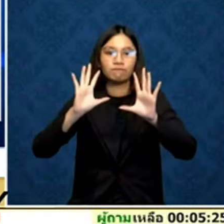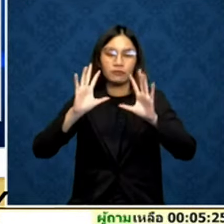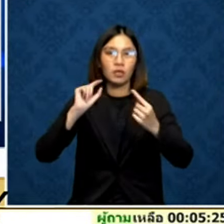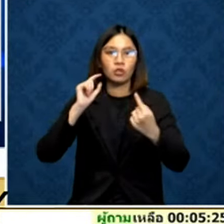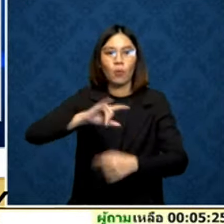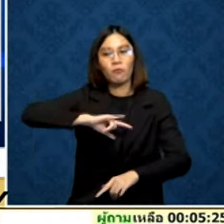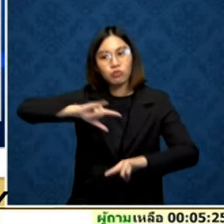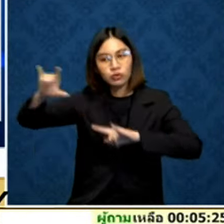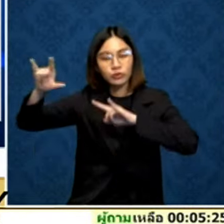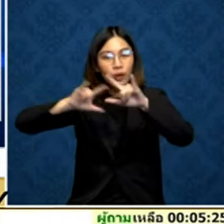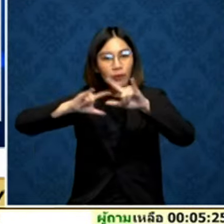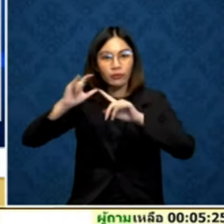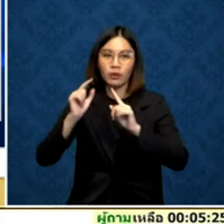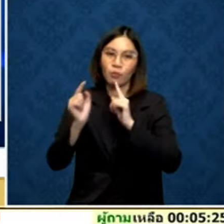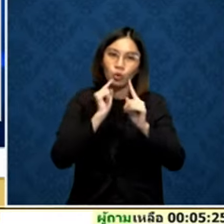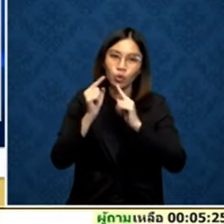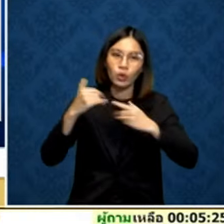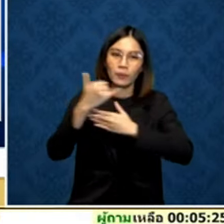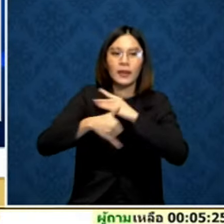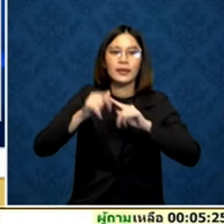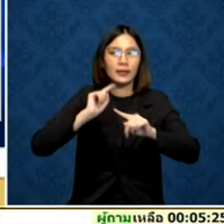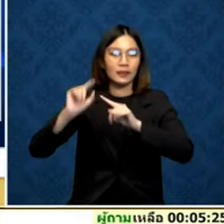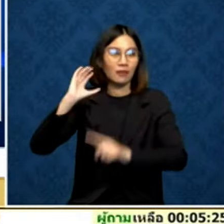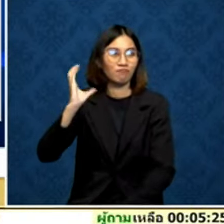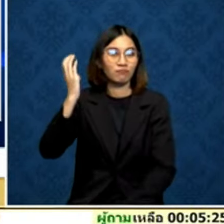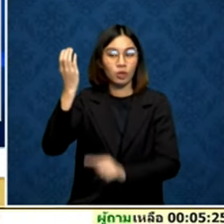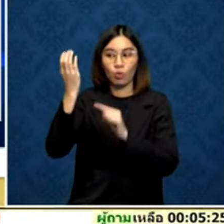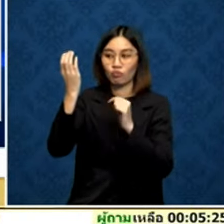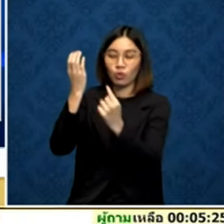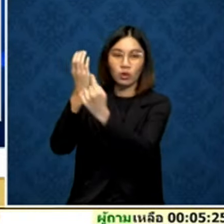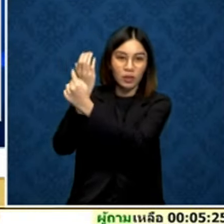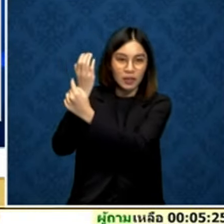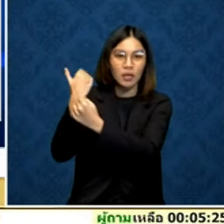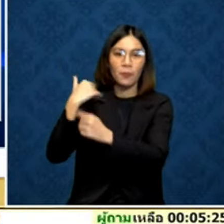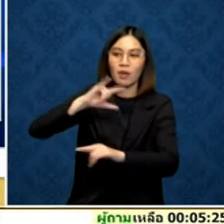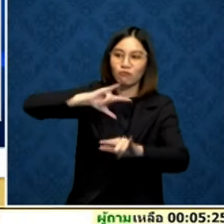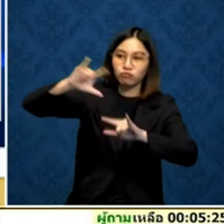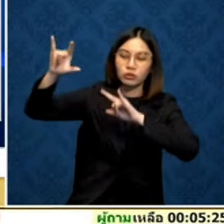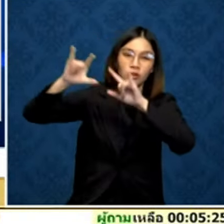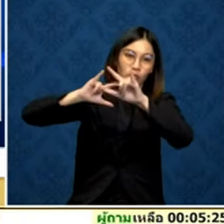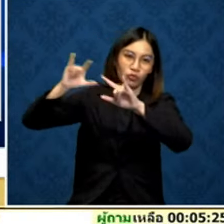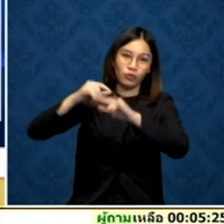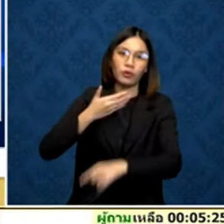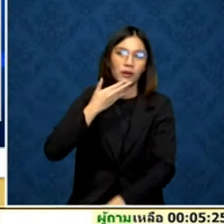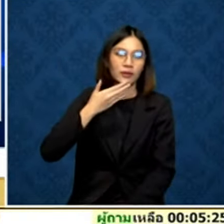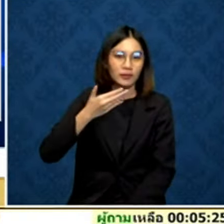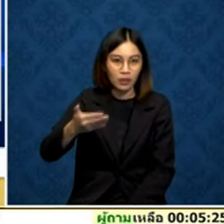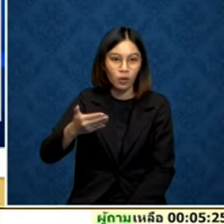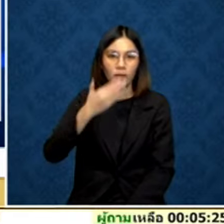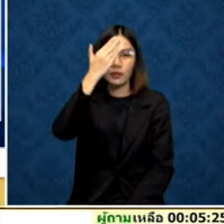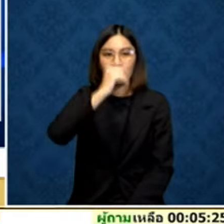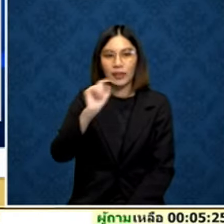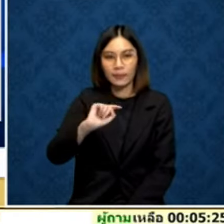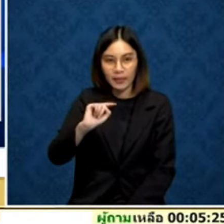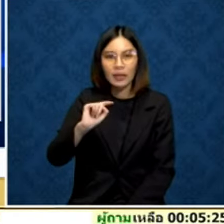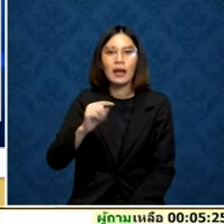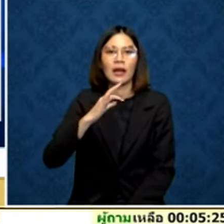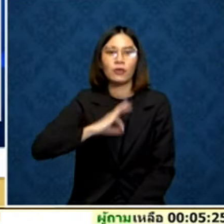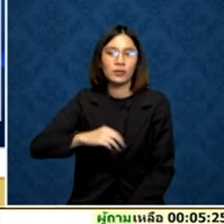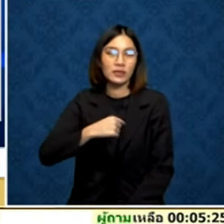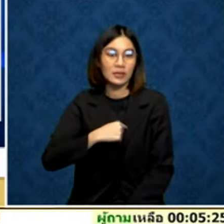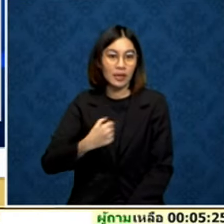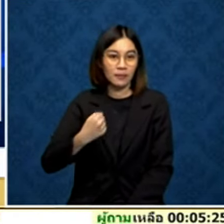พูดคุยกับประเทศต่างๆทั่วโลกนะครับทำให้ต้องมีการเดินทางไปพูดคุยกันตลอดเวลานะครับเพื่อทำให้เขามีความมั่นใจใน